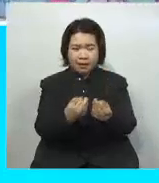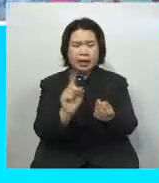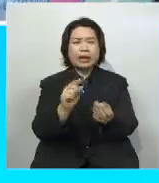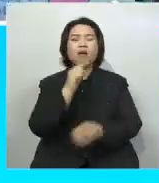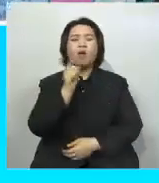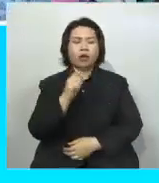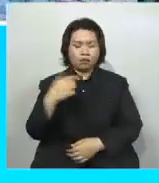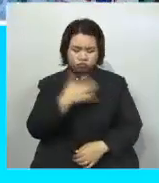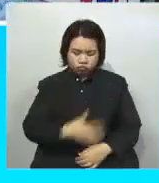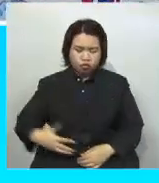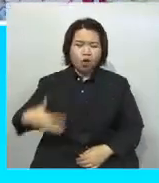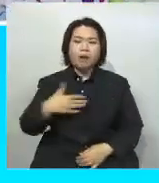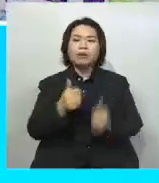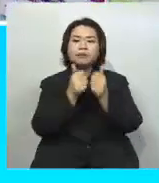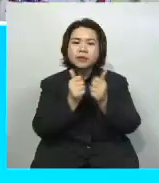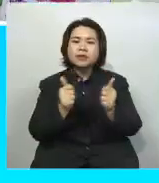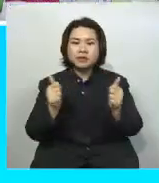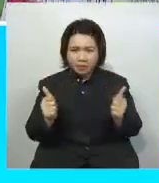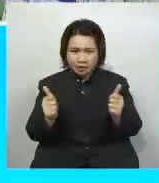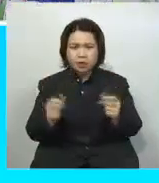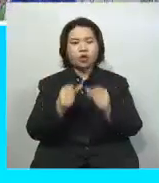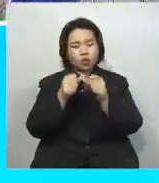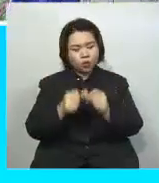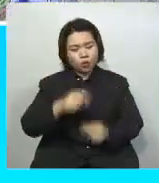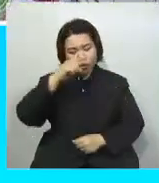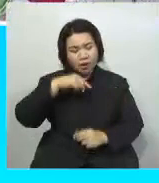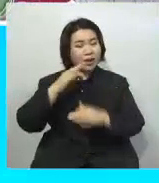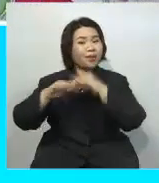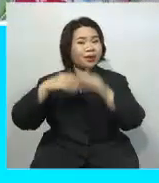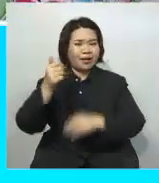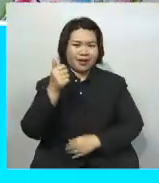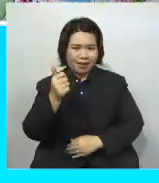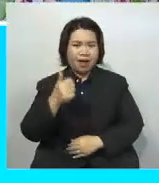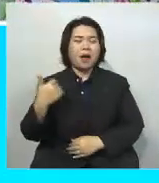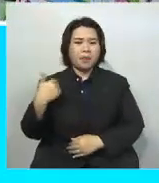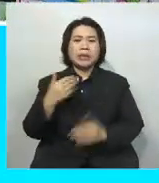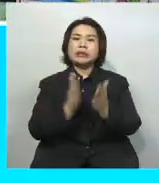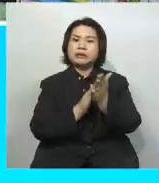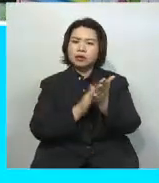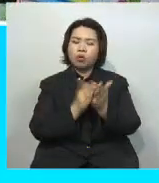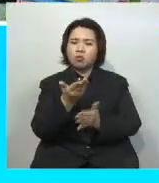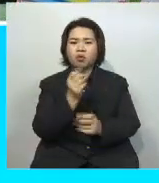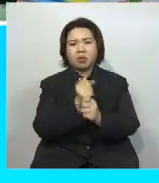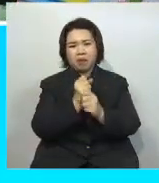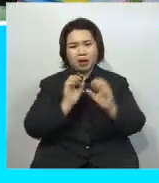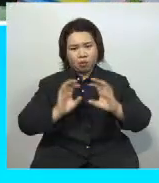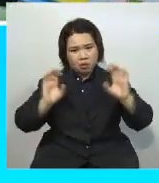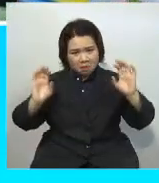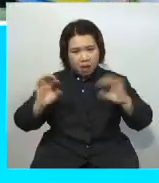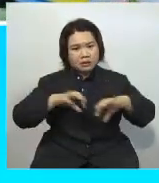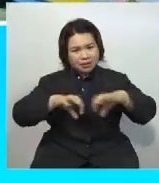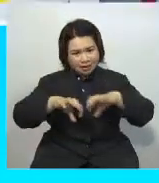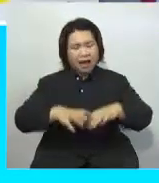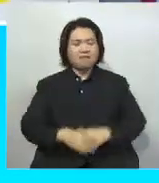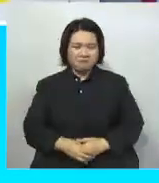งเนี่ยส่วนใหญ่จะบอกว่าให้ลุงตู่มีสุขภาพแข็งแรงอยู่พัฒนาประเทศต่อไปแล้วก็ชื่นชมการบริหารประเทศของนายกรัฐมนตรีและอ